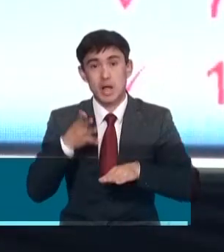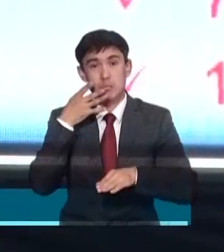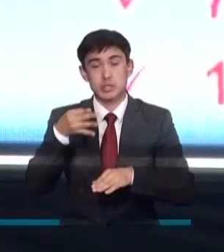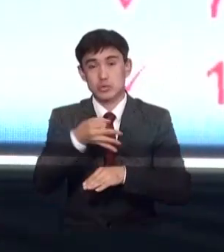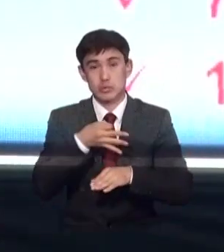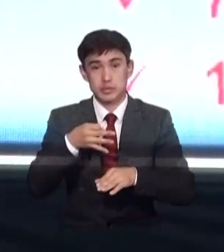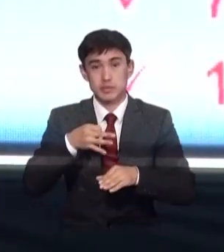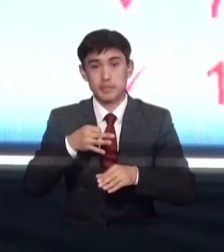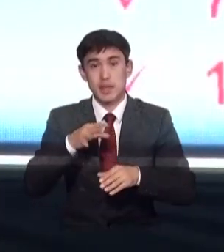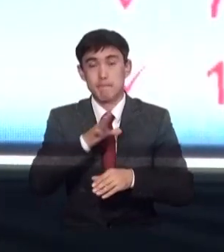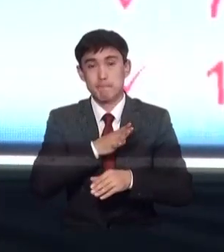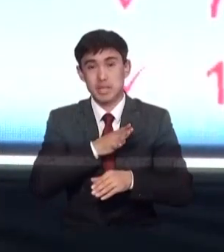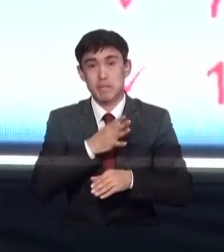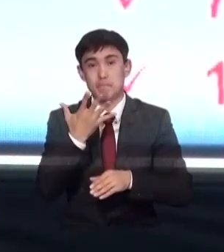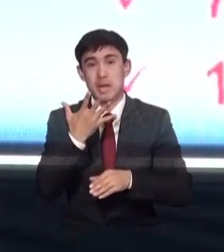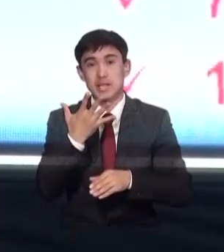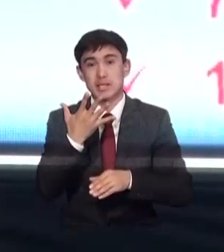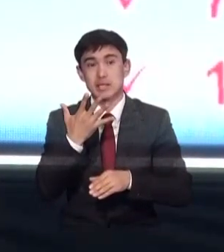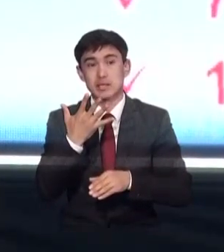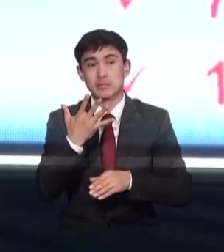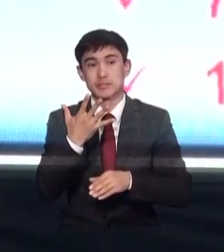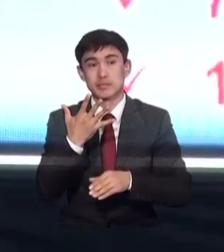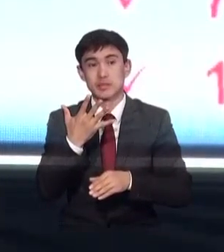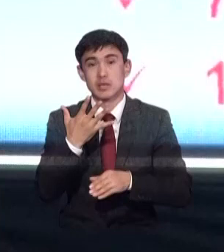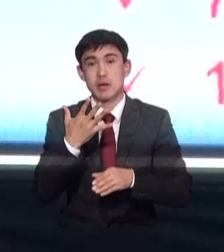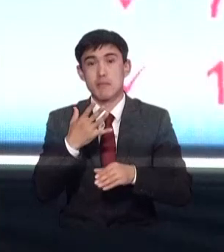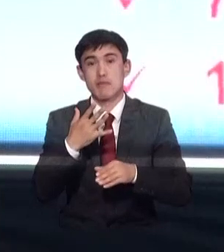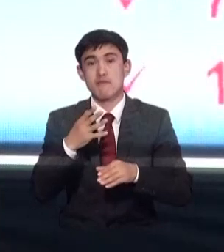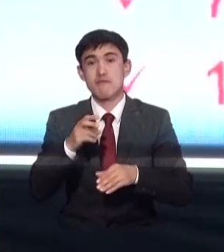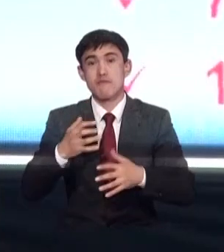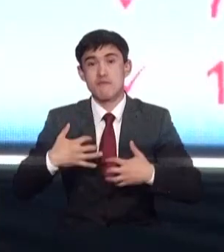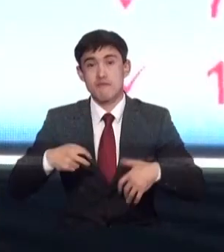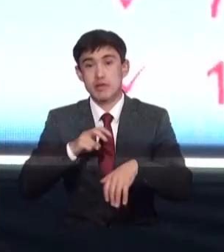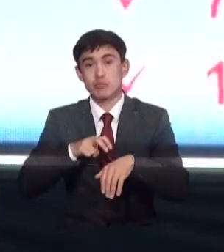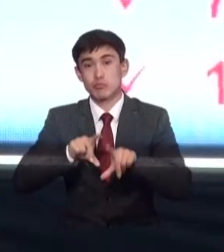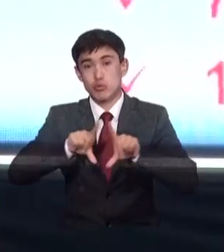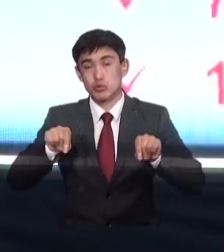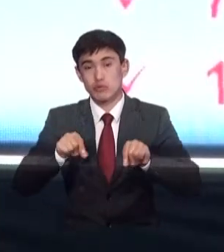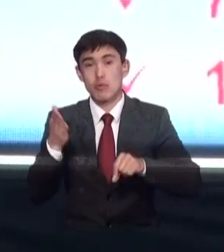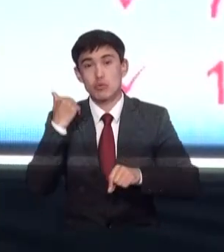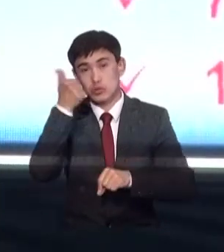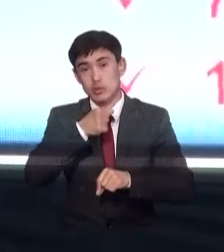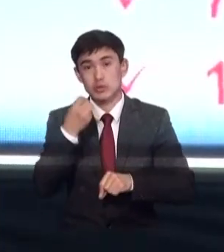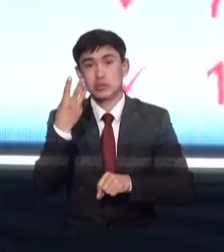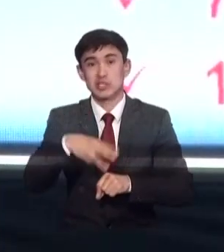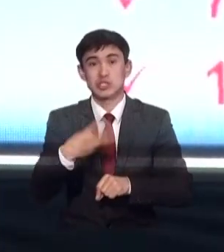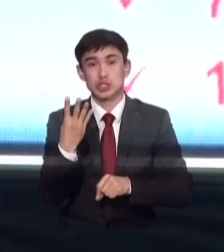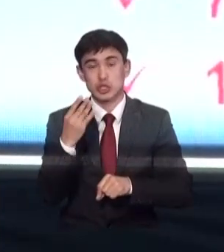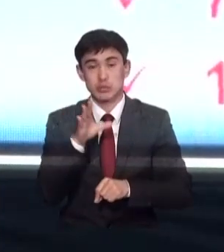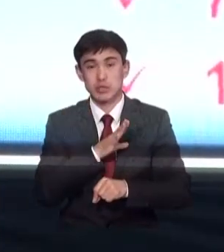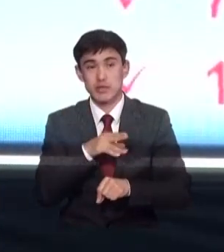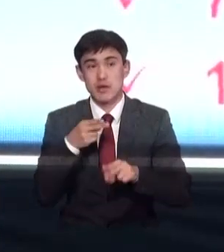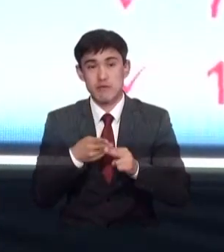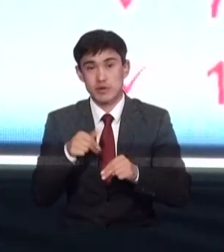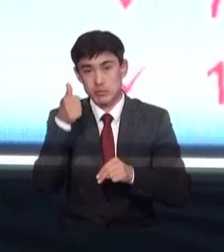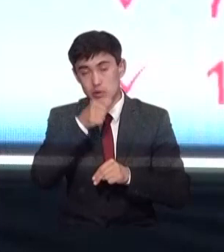Алматинской области, всего было 5 ветпунктов. В прошлом году 34, в этом